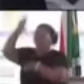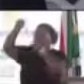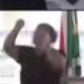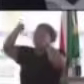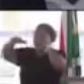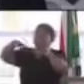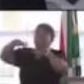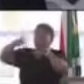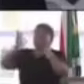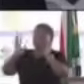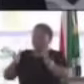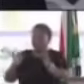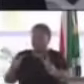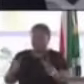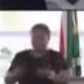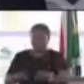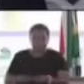Okwami nje